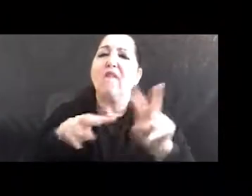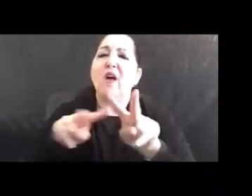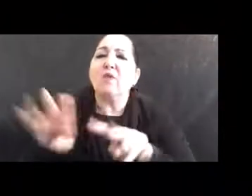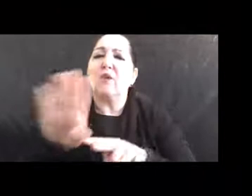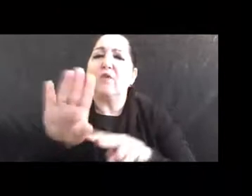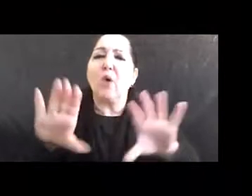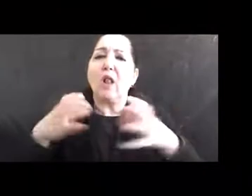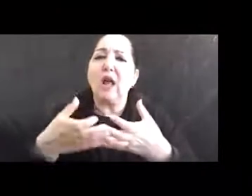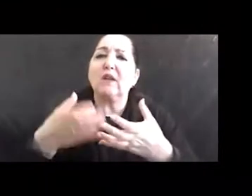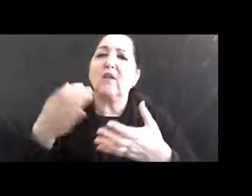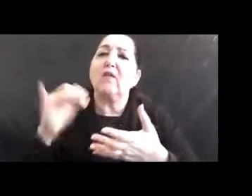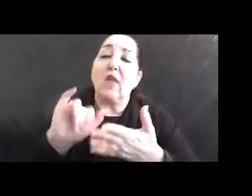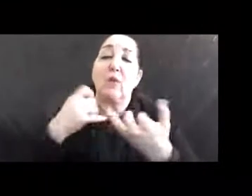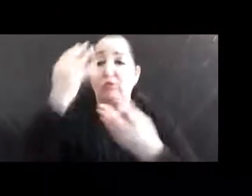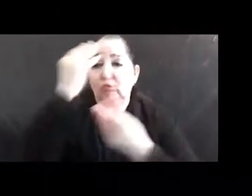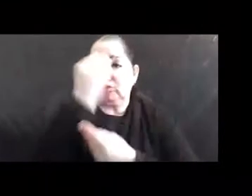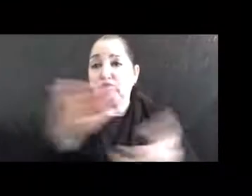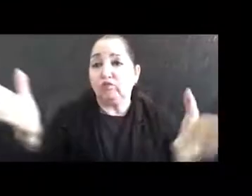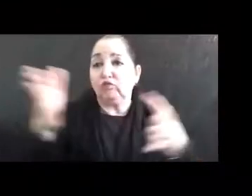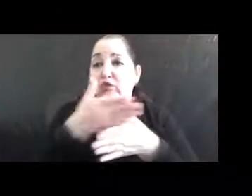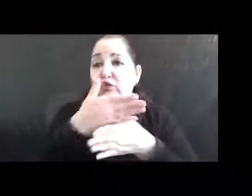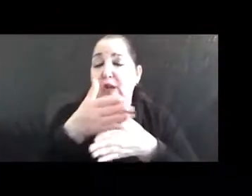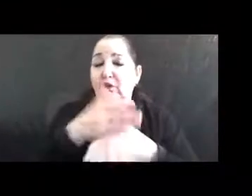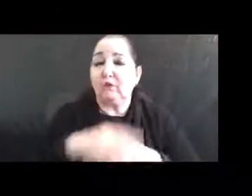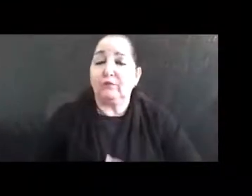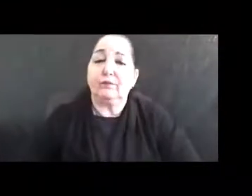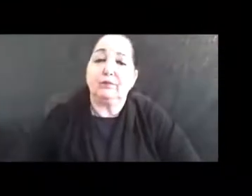Pertanyaannya, apa nilai-nilai dari kolektifmu yang ingin kamu bagikan?